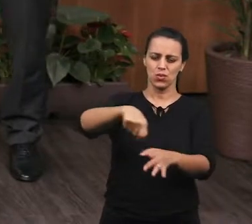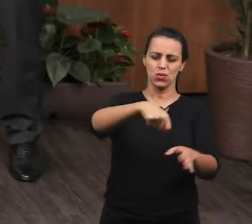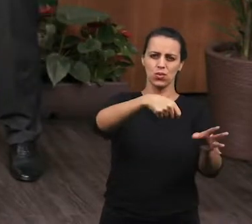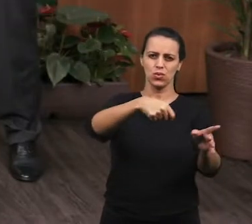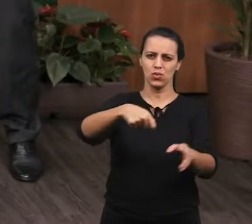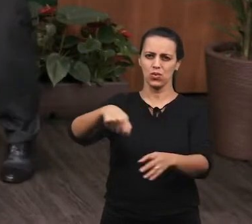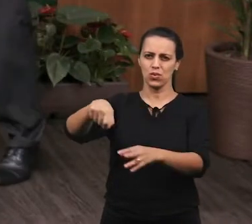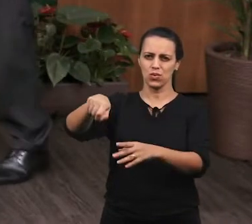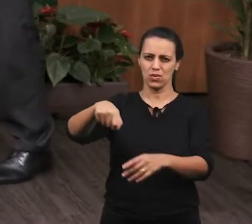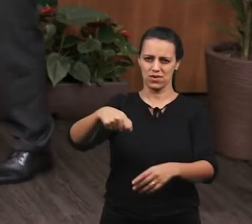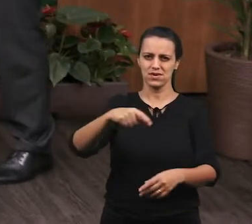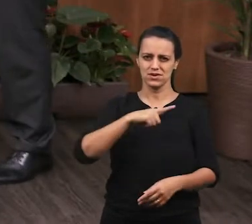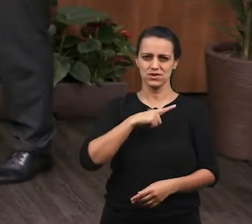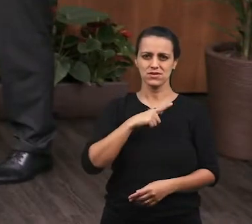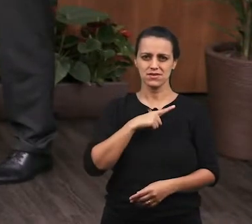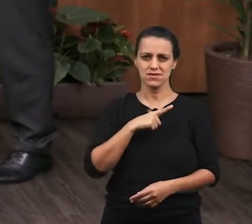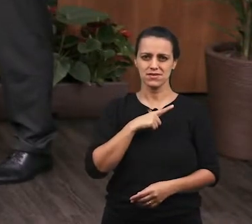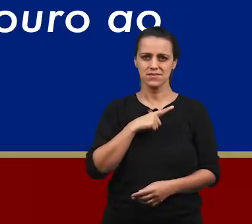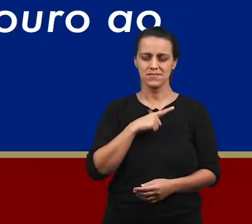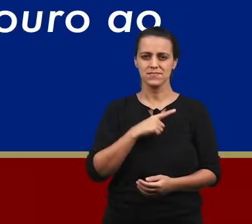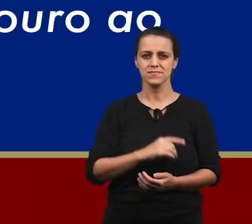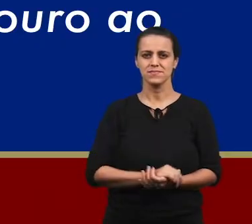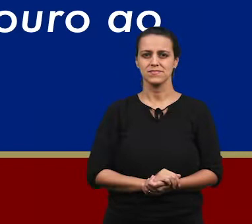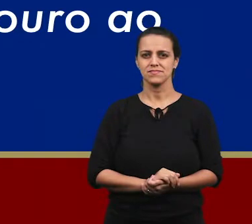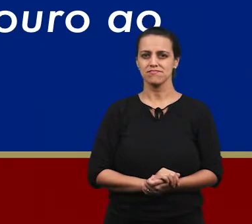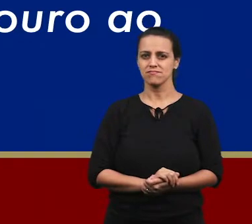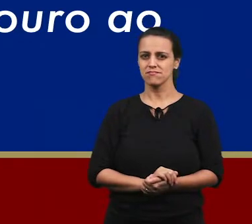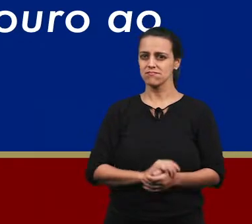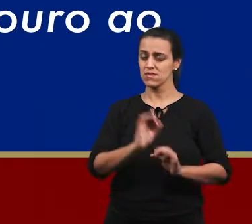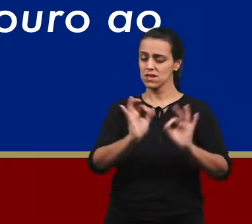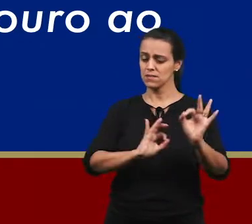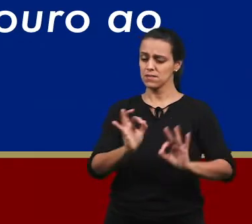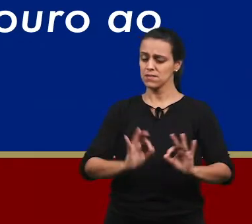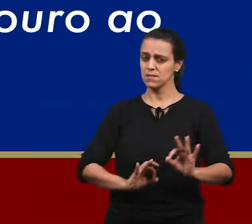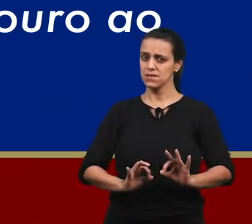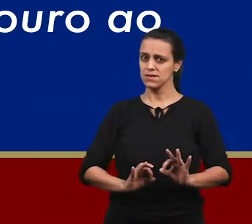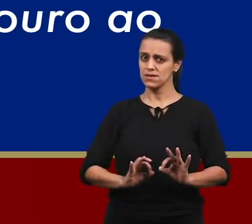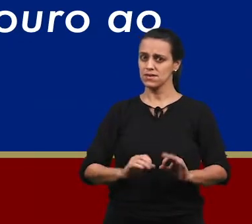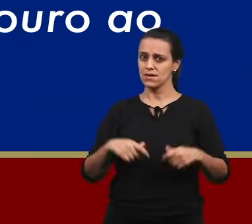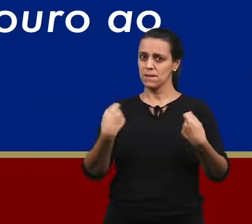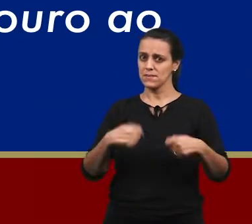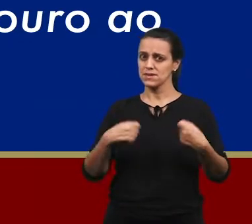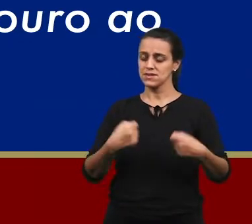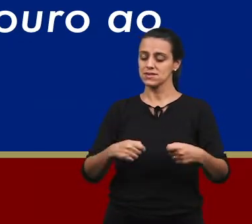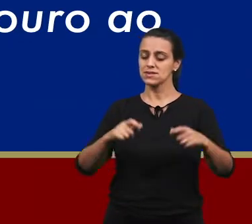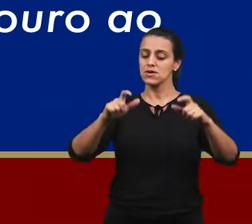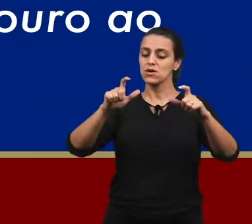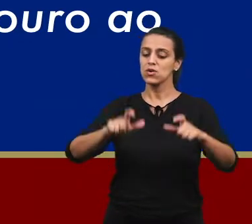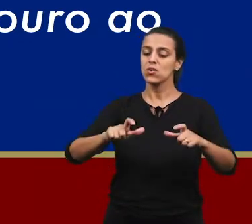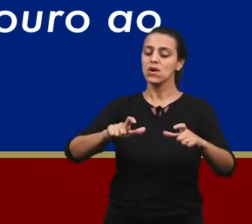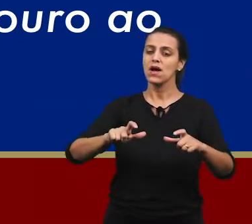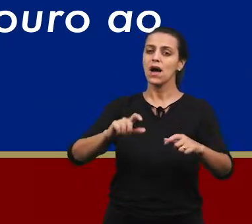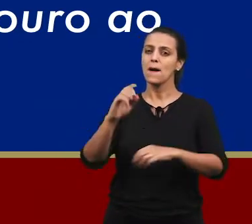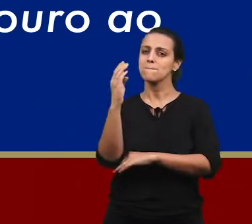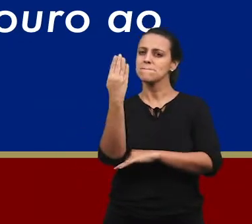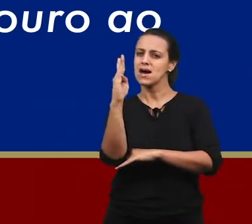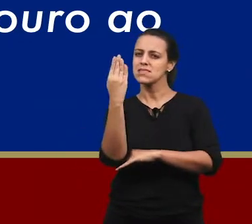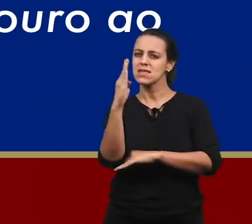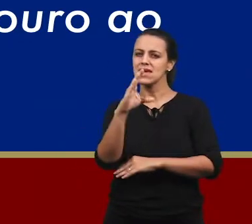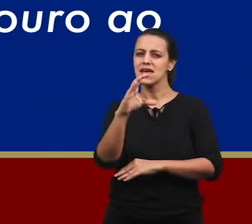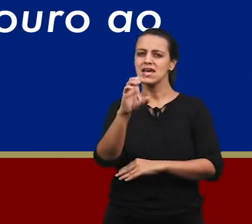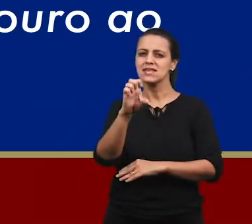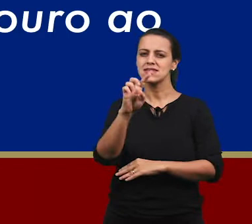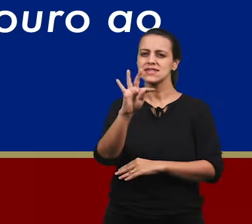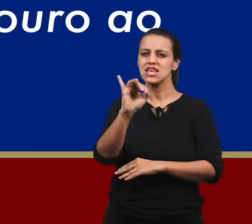написано в книге Исход 30 главе с 1 по 3 стих. «И сделай жертвенник для приношения